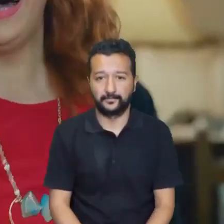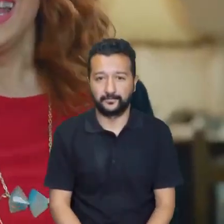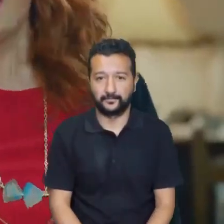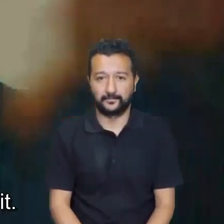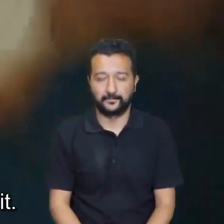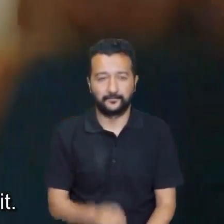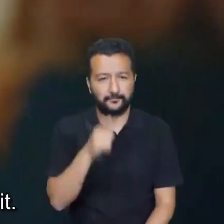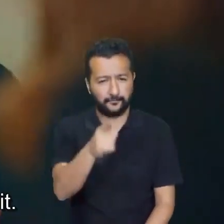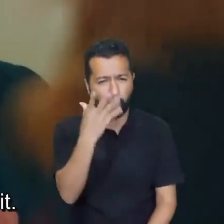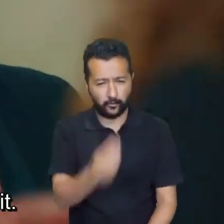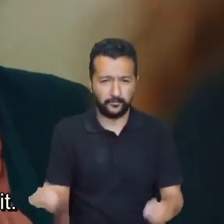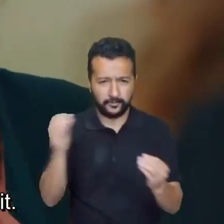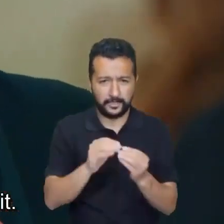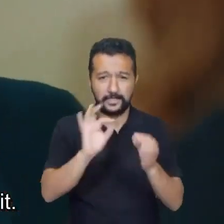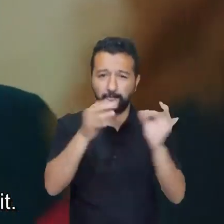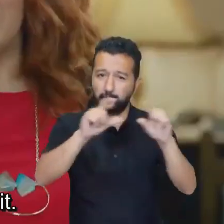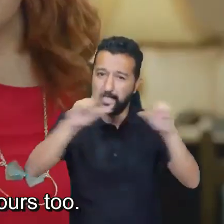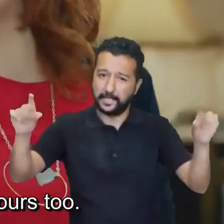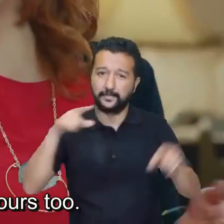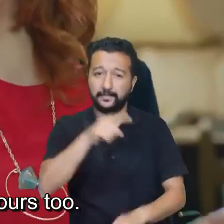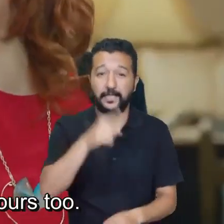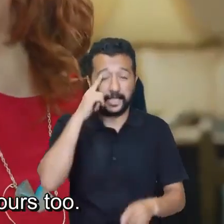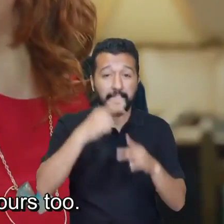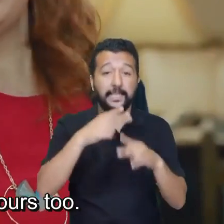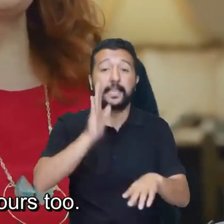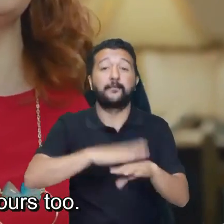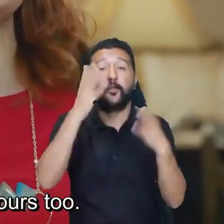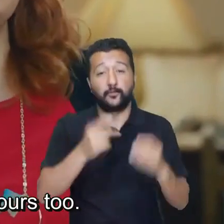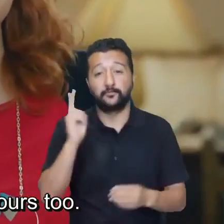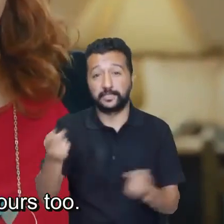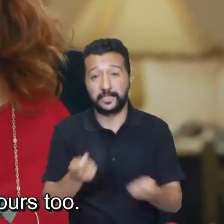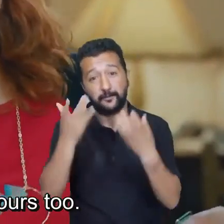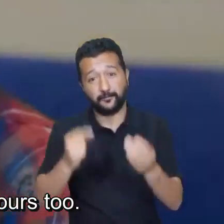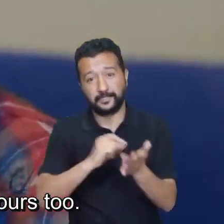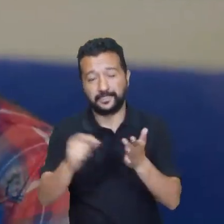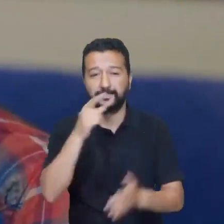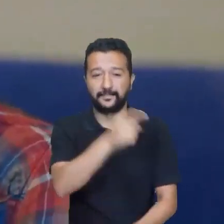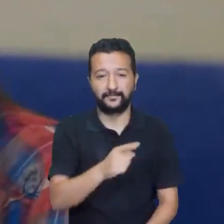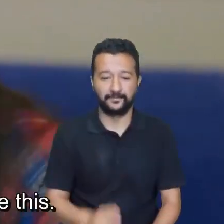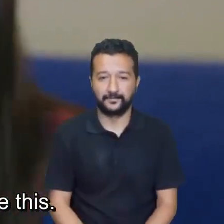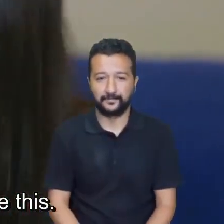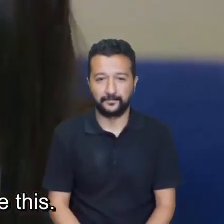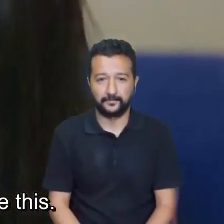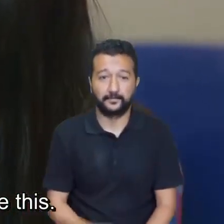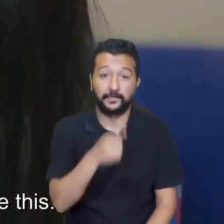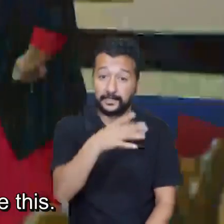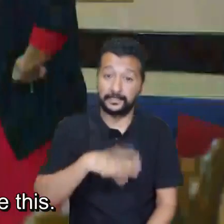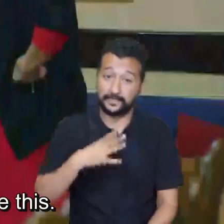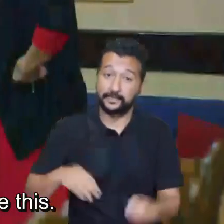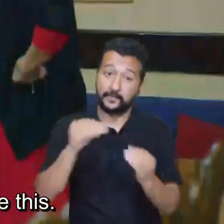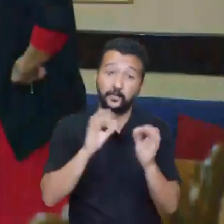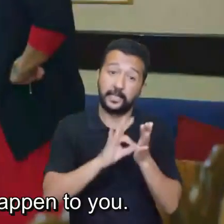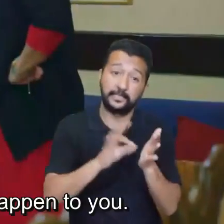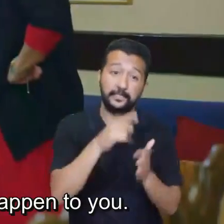duvarda tutuyor. Oldu olacak, altına yazı da yazalım. Nazar etme ne olur, çalış senin de olur. Ha, istersen